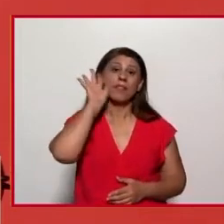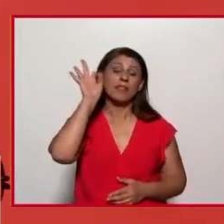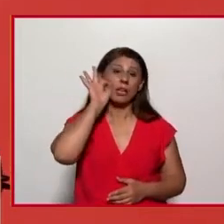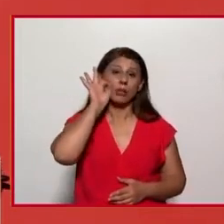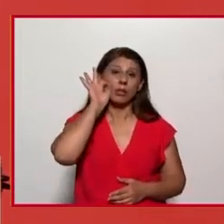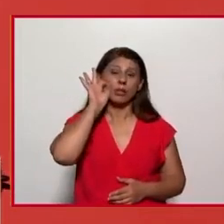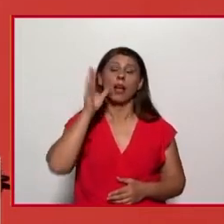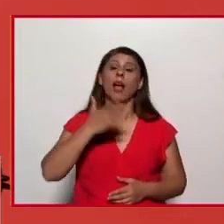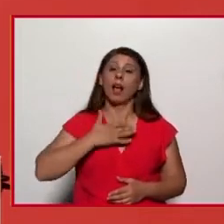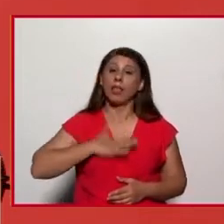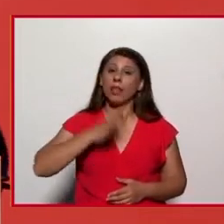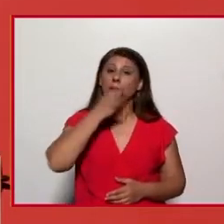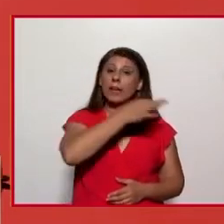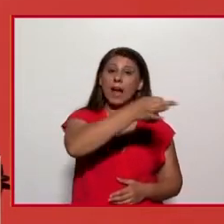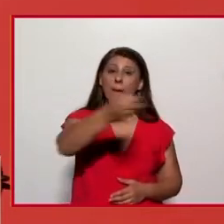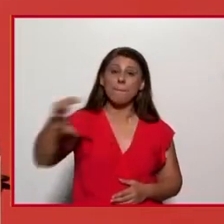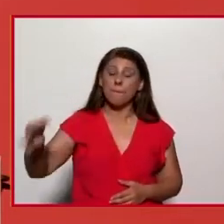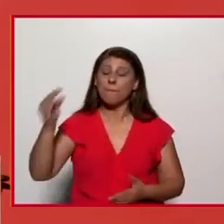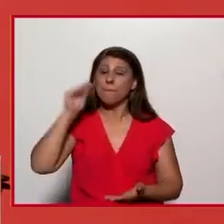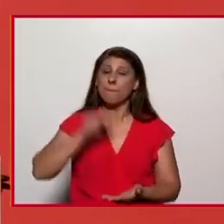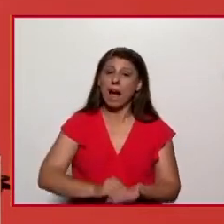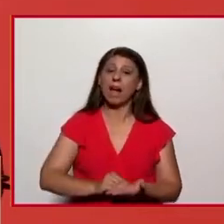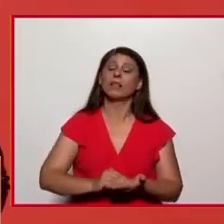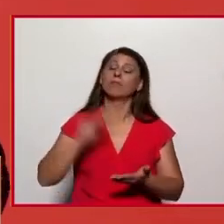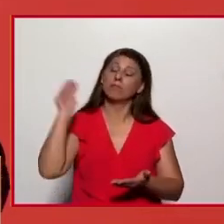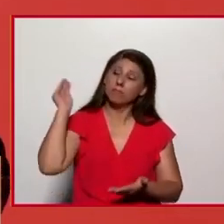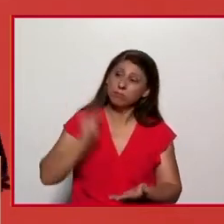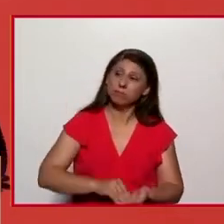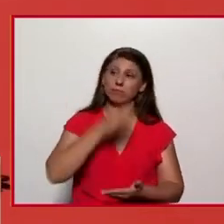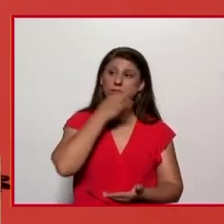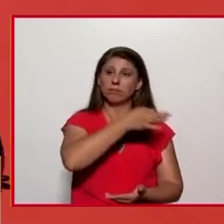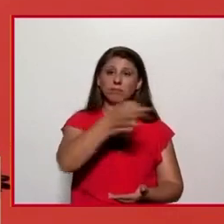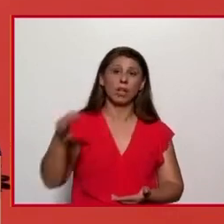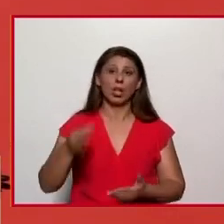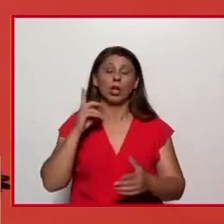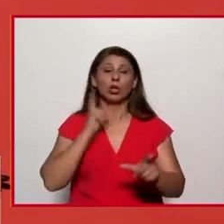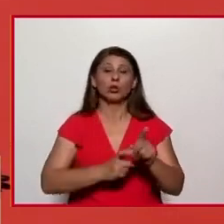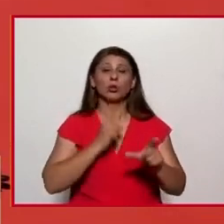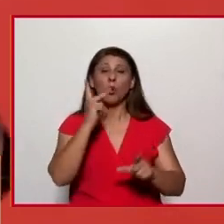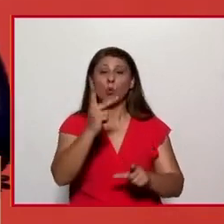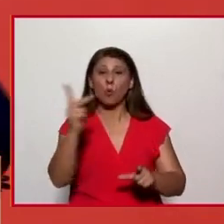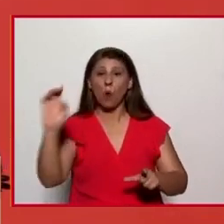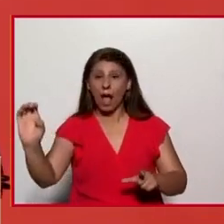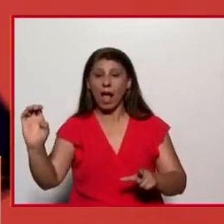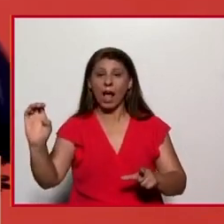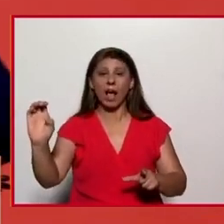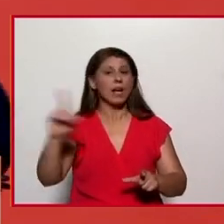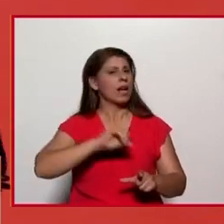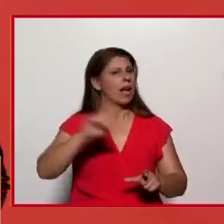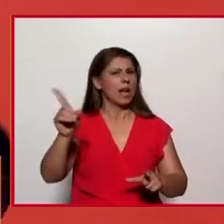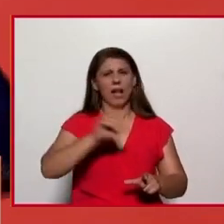Θεσσαλονίκη, θέλουμε να πούμε ξανά, ακόμα μια φορά, το ΚΚΕ δεν